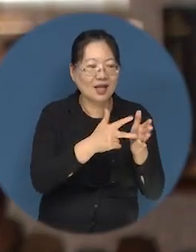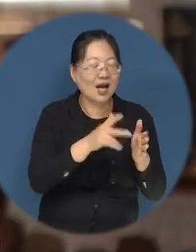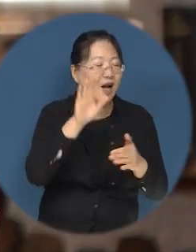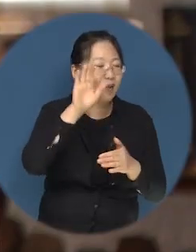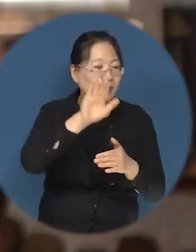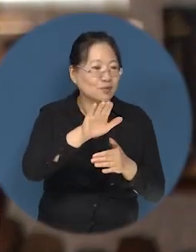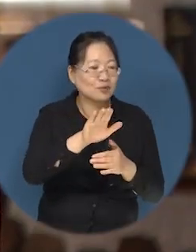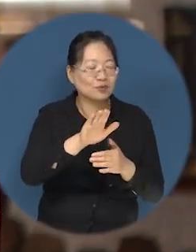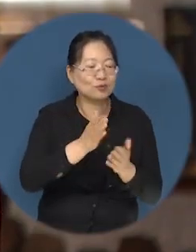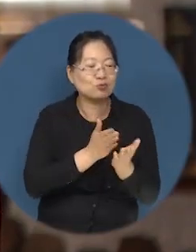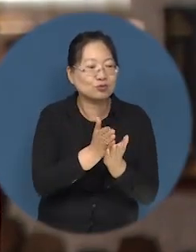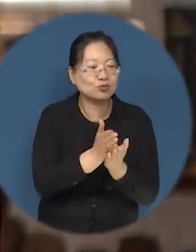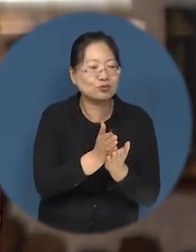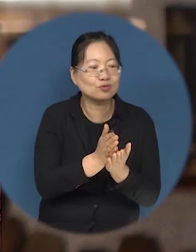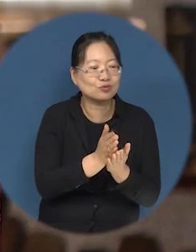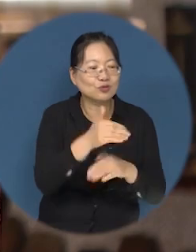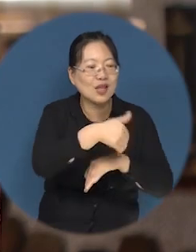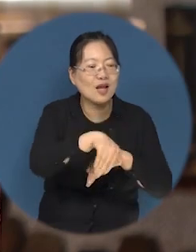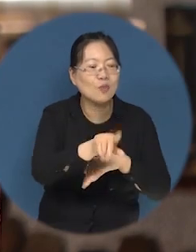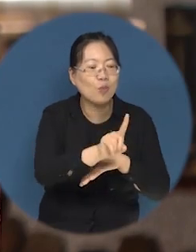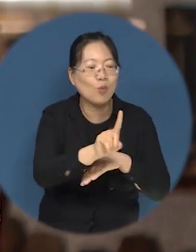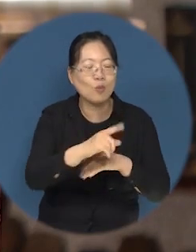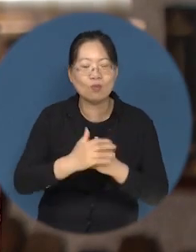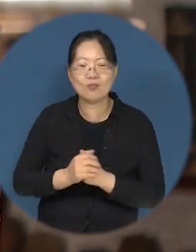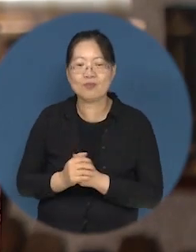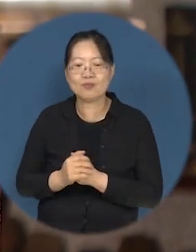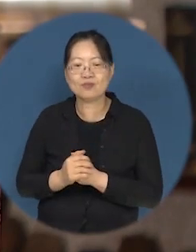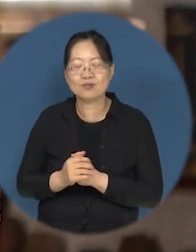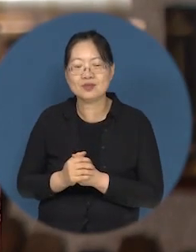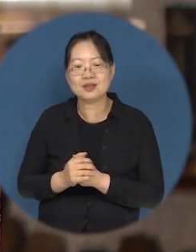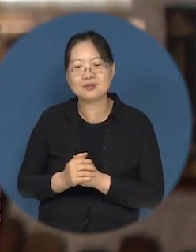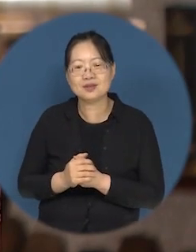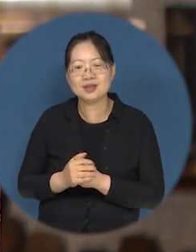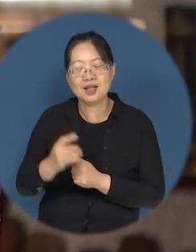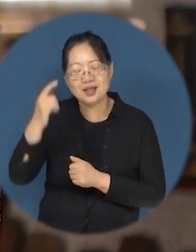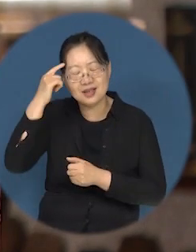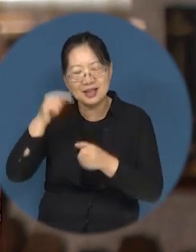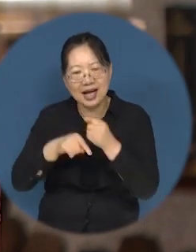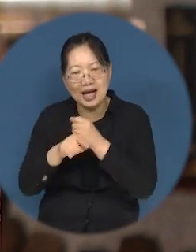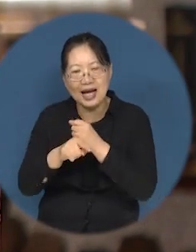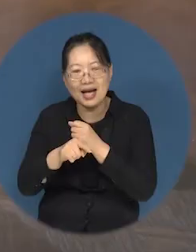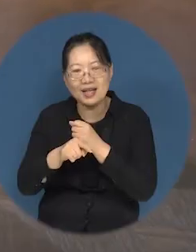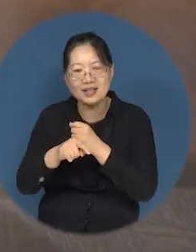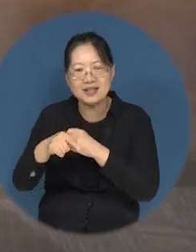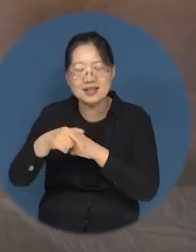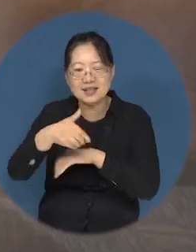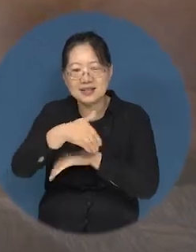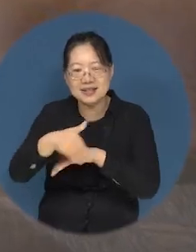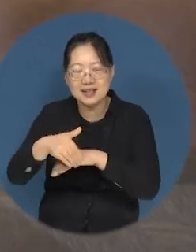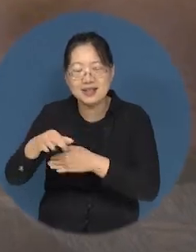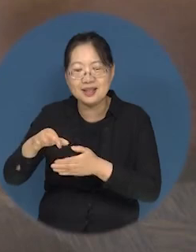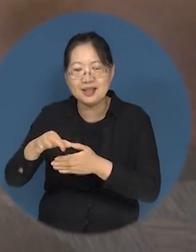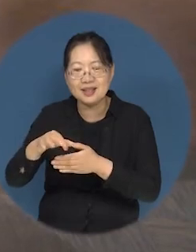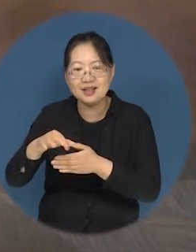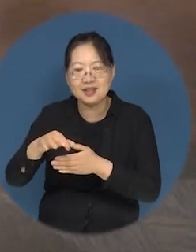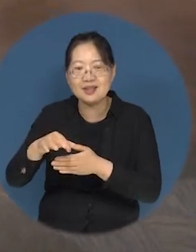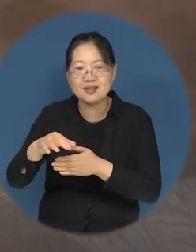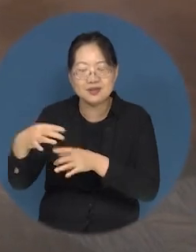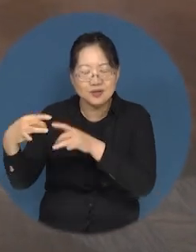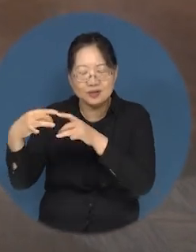앞으로 어떤 분야 쪽으로 계획하고 계십니까? 그쪽은 이제 과기정통부 재단입니다. 네, 네. 그러니까 약간 좀 이제 그게